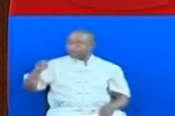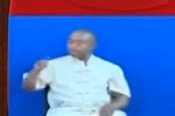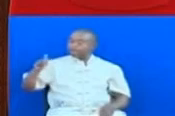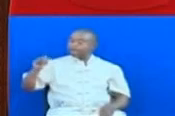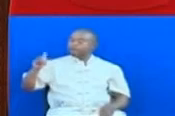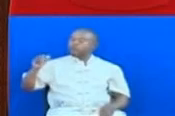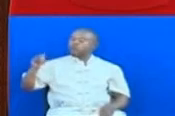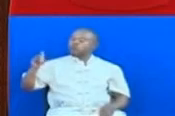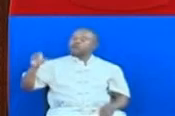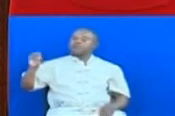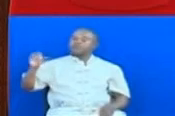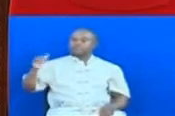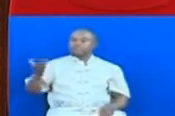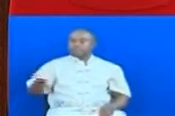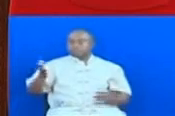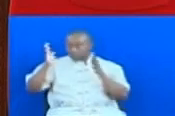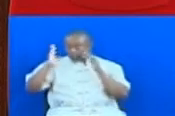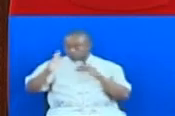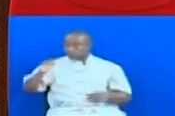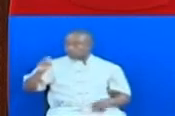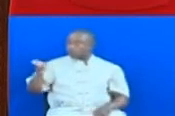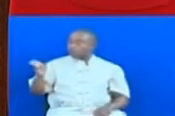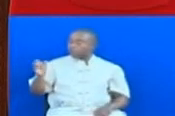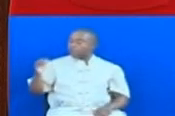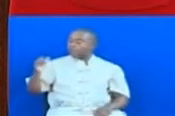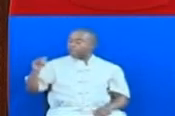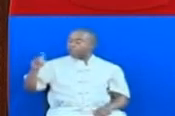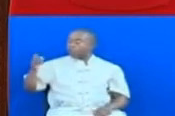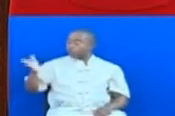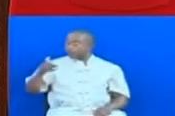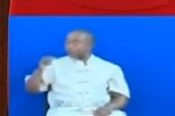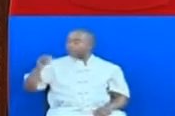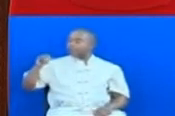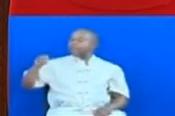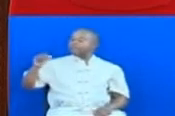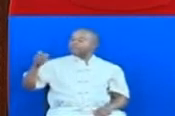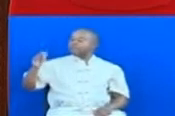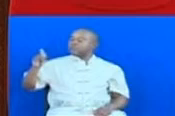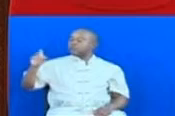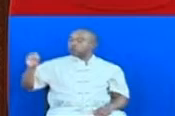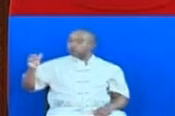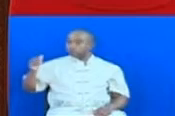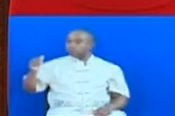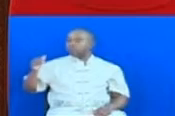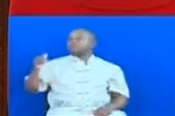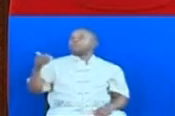Mheshimiwa Pasco Aonga; Mheshimiwa Esther Matiko; Mheshimiwa Daimu Idi Mpakate; Mheshimiwa